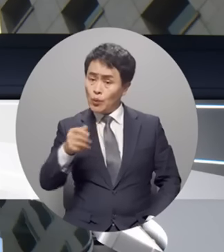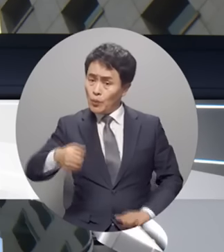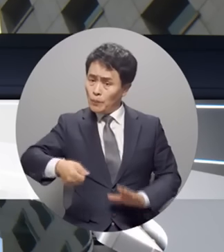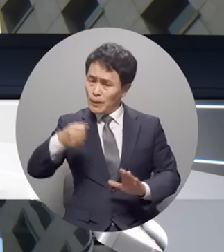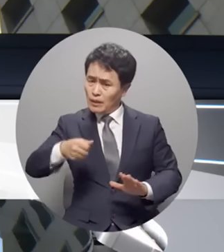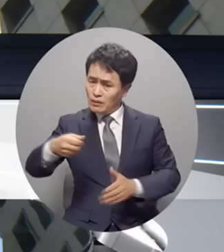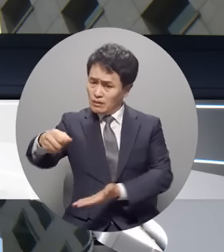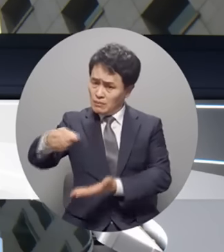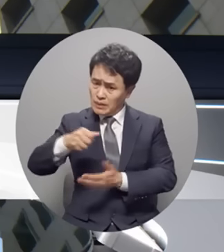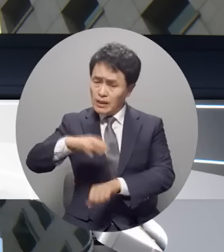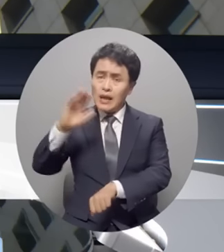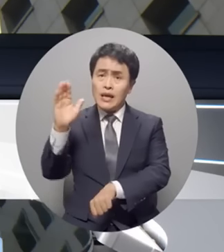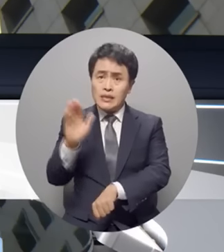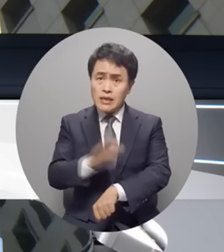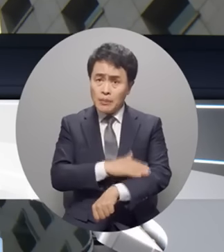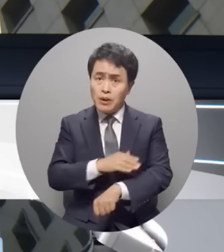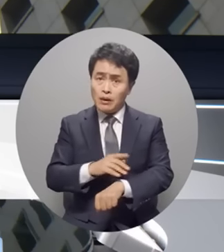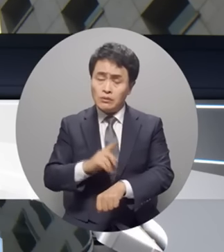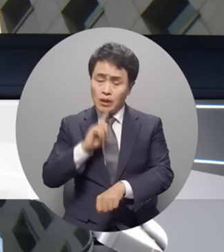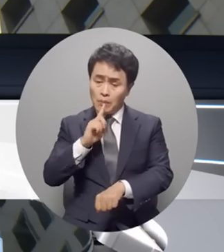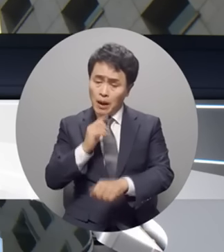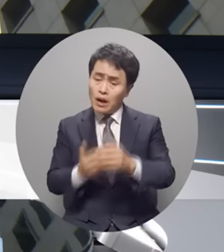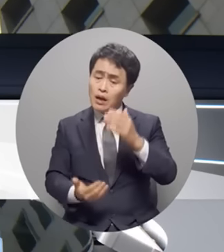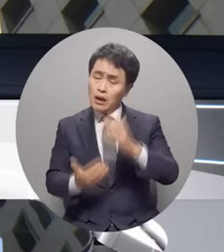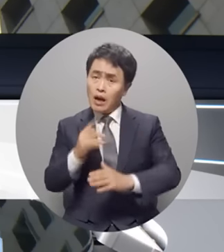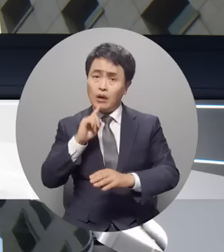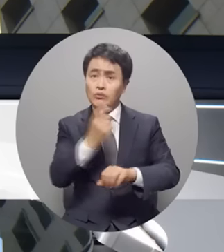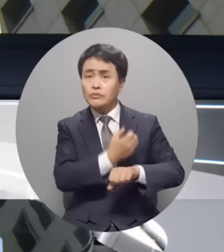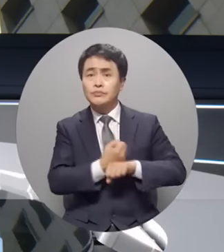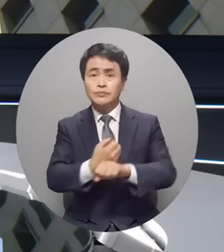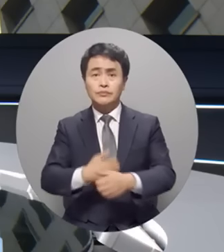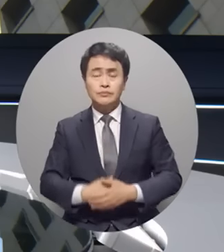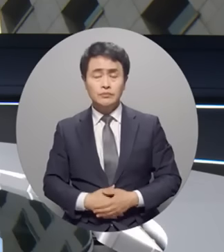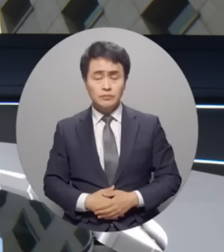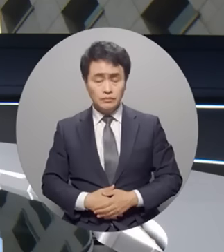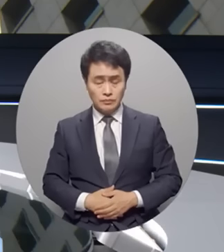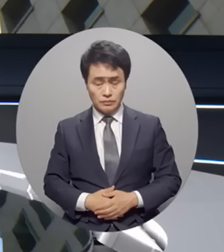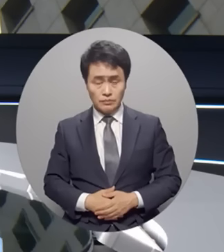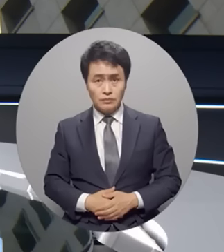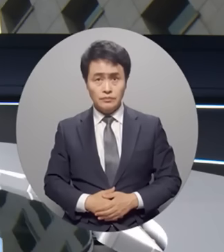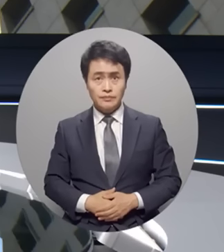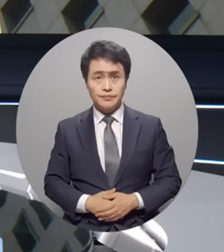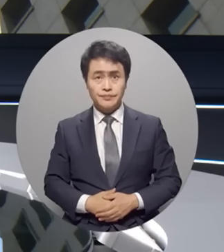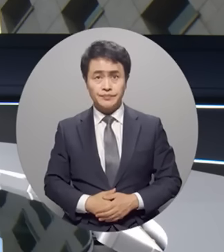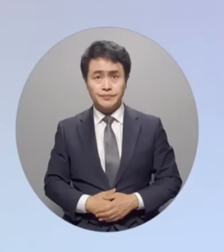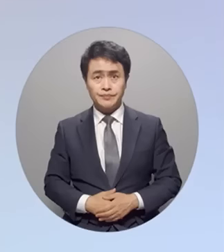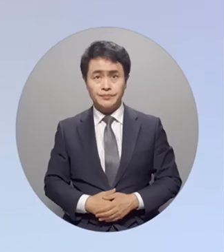잘못됐다 같은 일부 의견도 나온 것으로 알려졌습니다 조희원 기자입니다